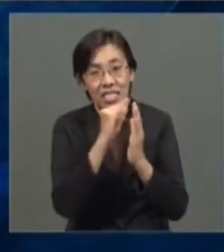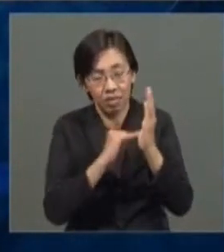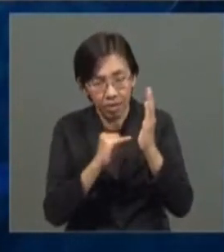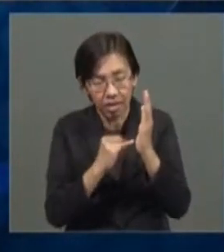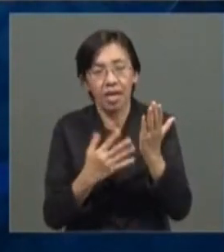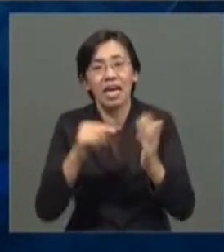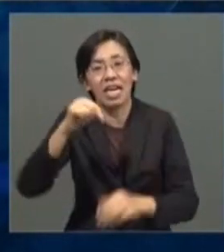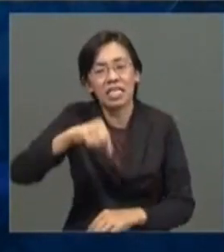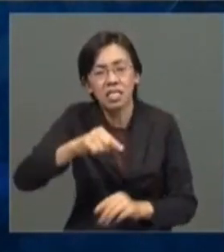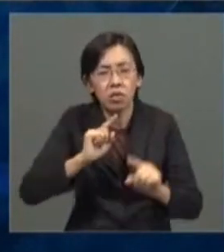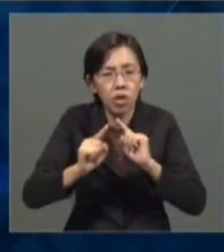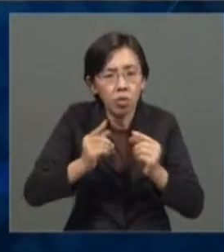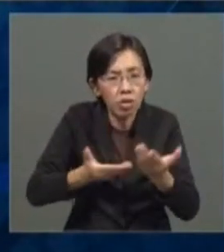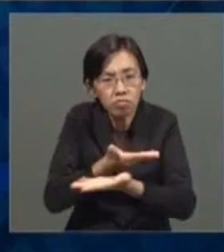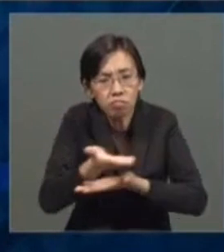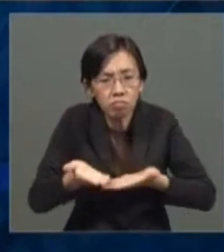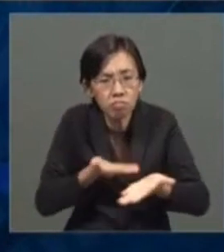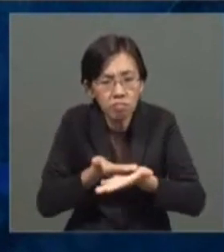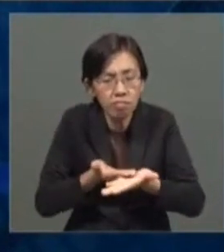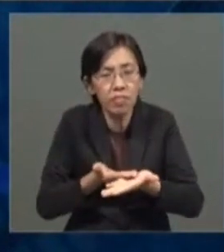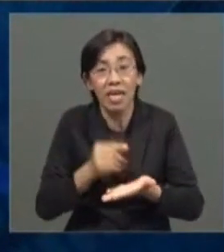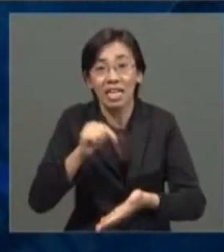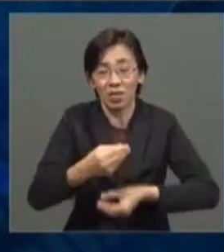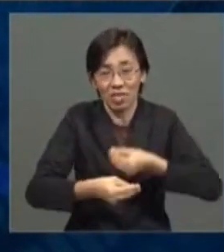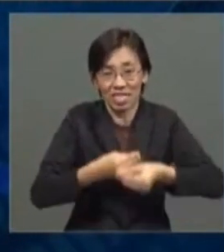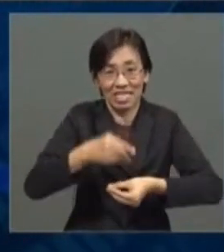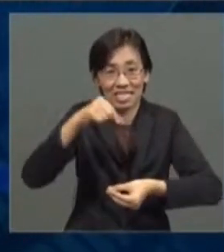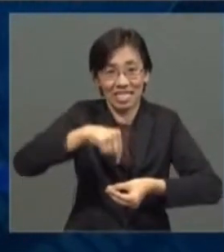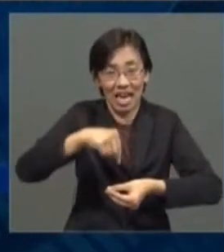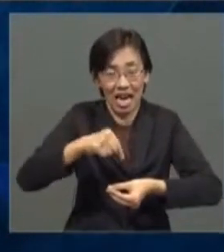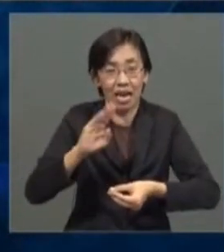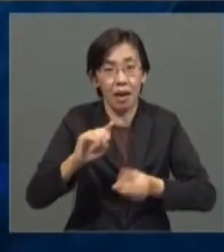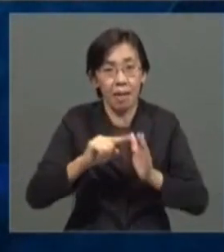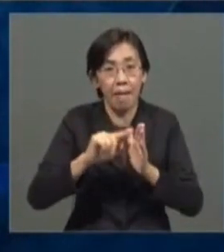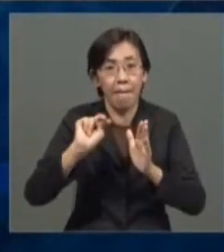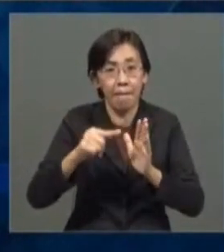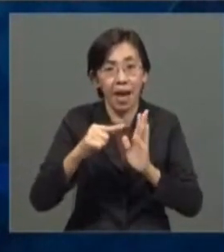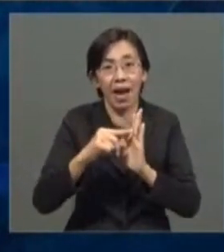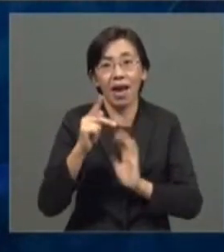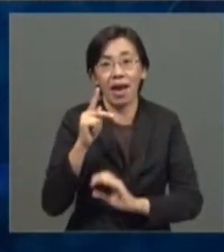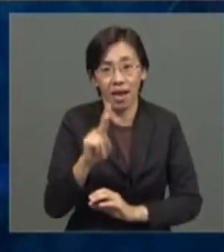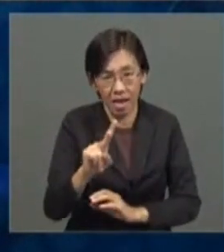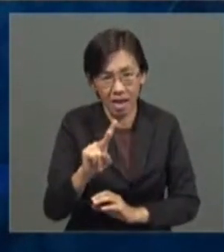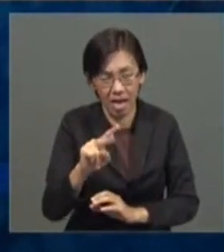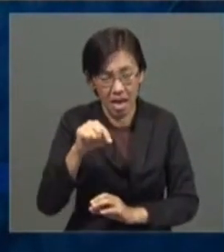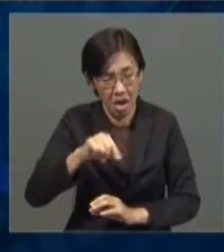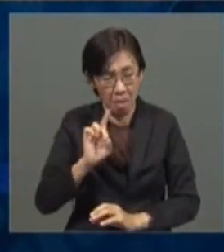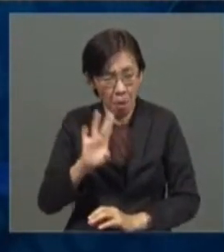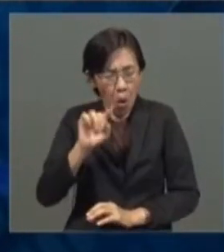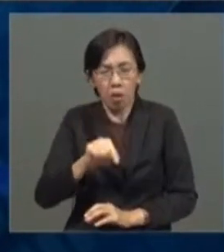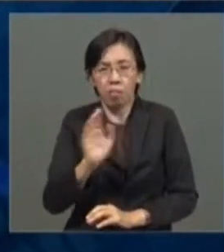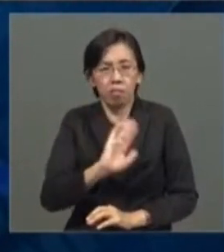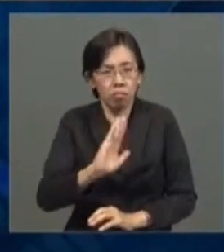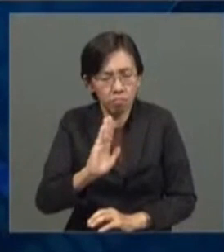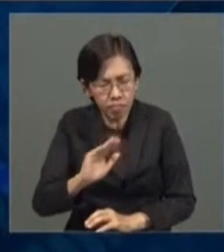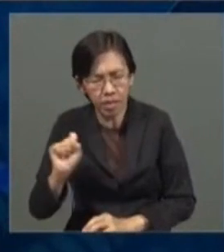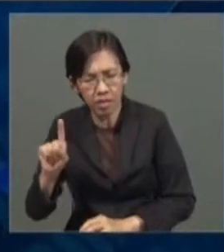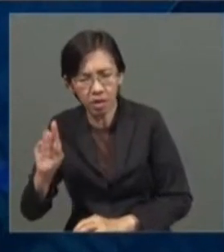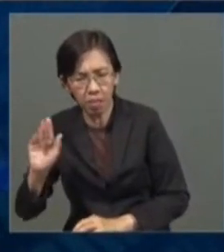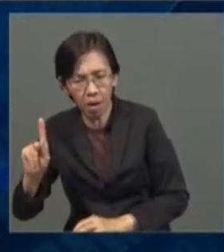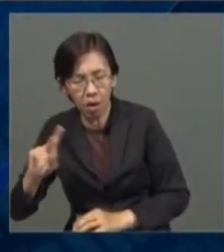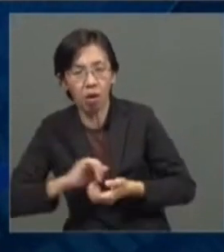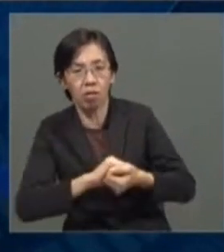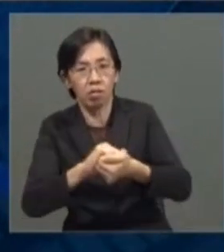มีการพูดคุยกันไม่ใช่เฉพาะตลาดในส่วนของบางแคนะคะแต่ศปภ.วันนี้ก็มีการพยายามที่จะ